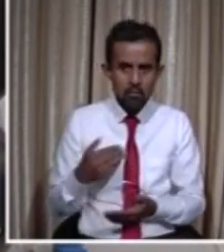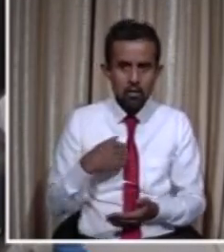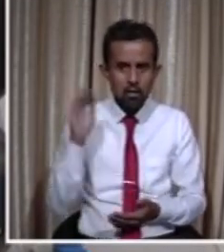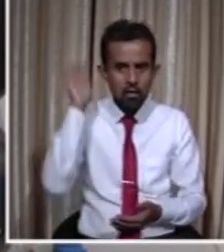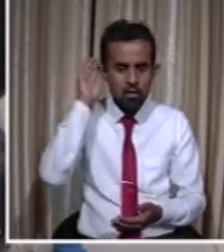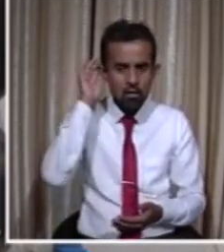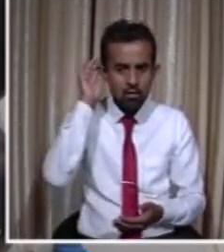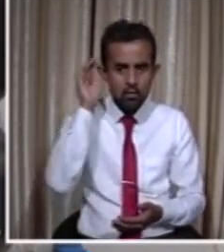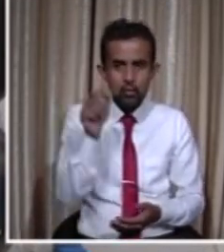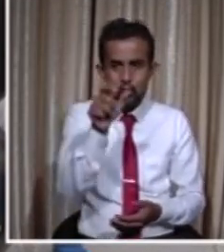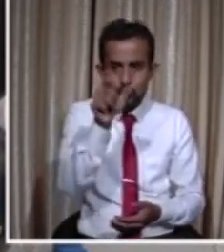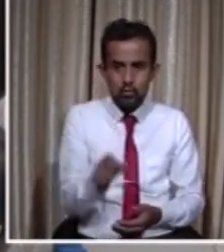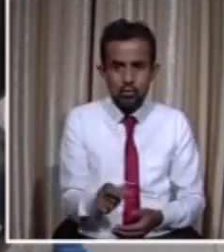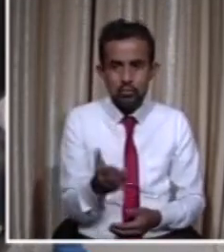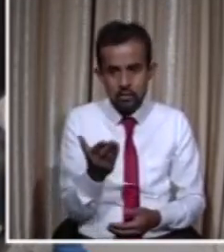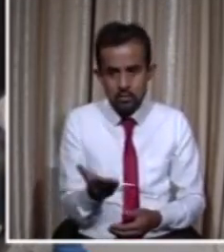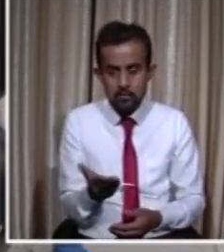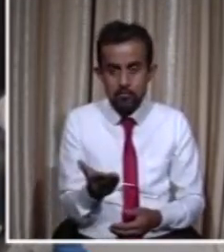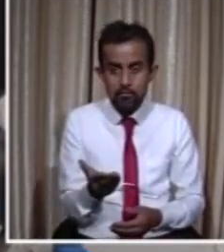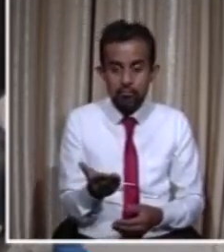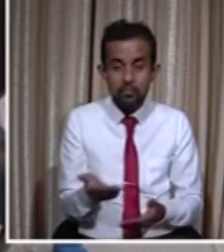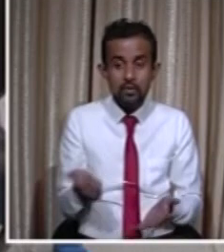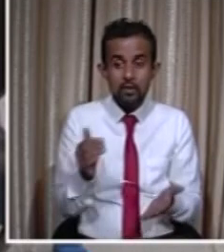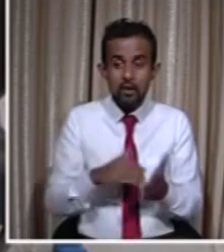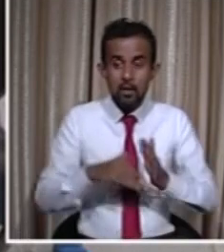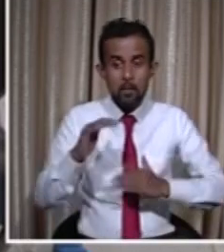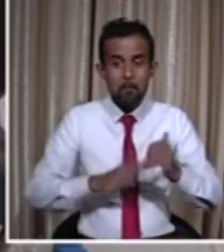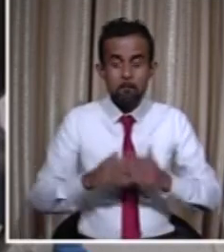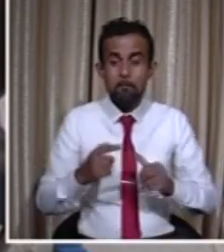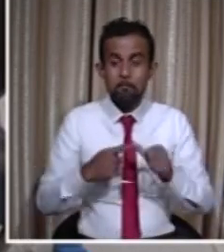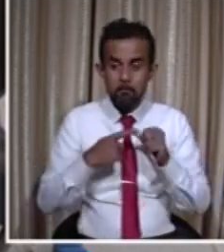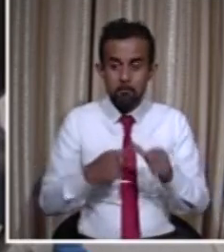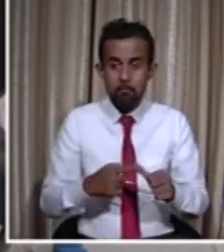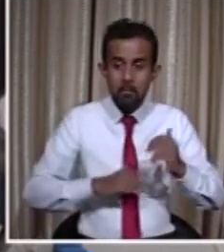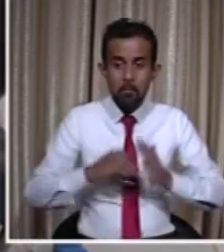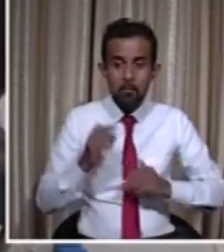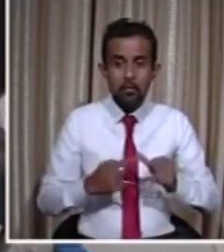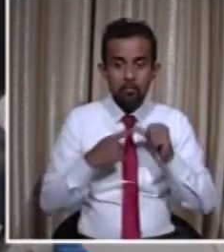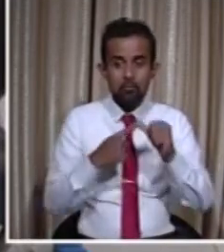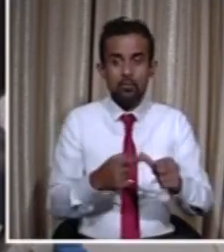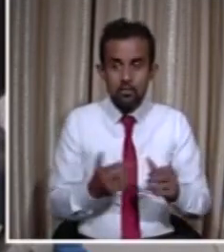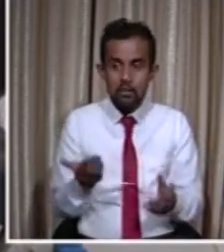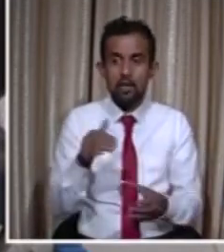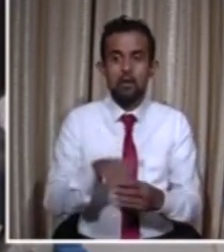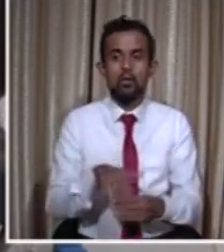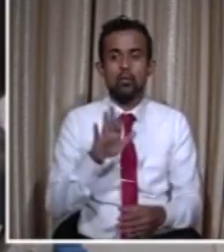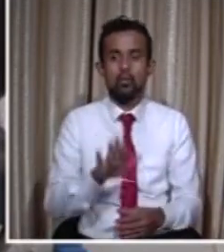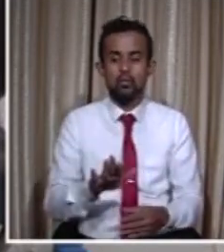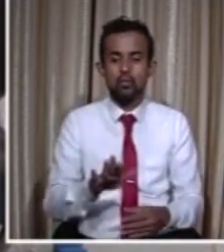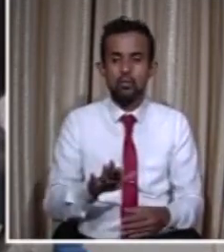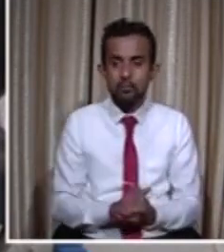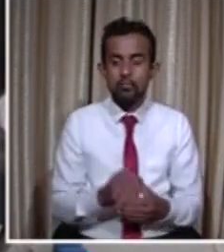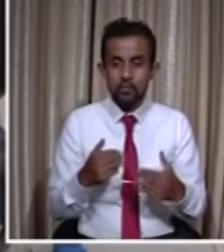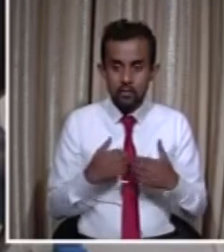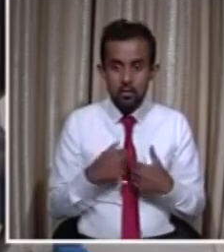ආරංචි වෙන්නේ ඉතින් මම ඔබතුමාගෙන් කාරණක විලනවා because we need a practical solution honorable prime minister now so let us get that thing